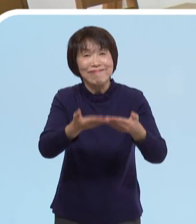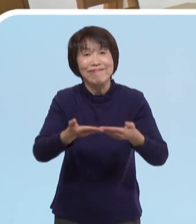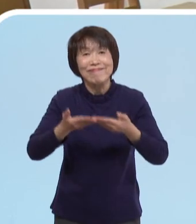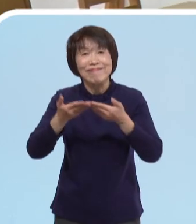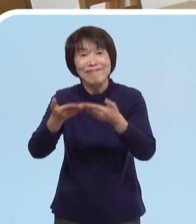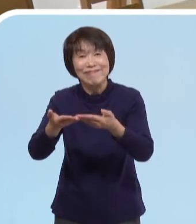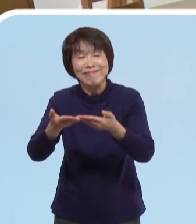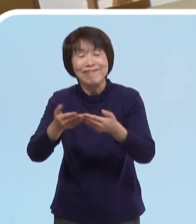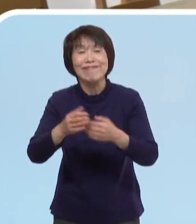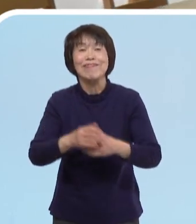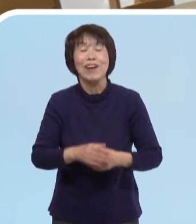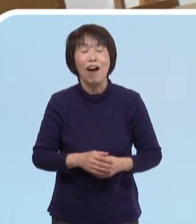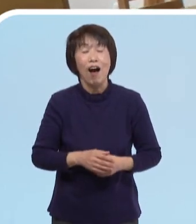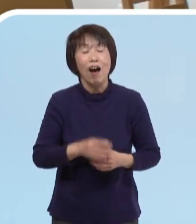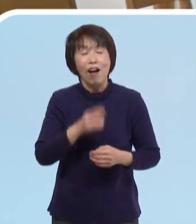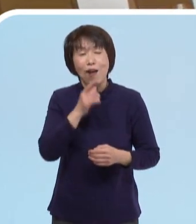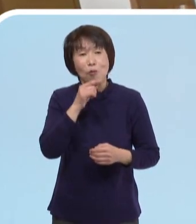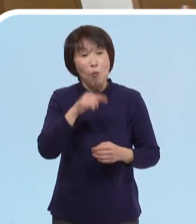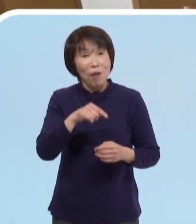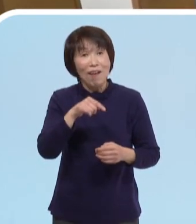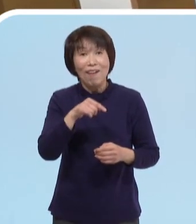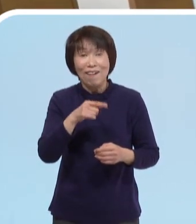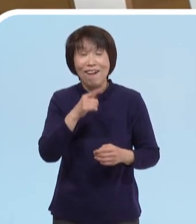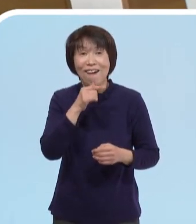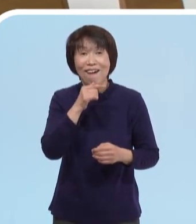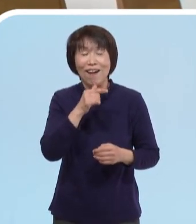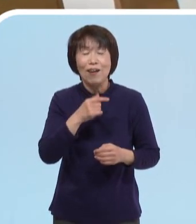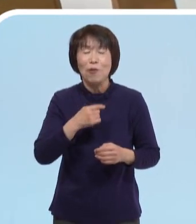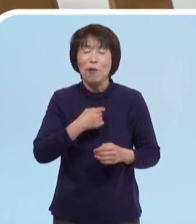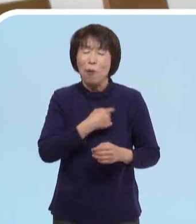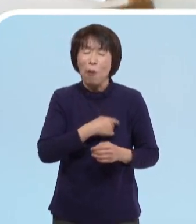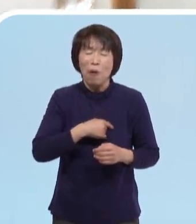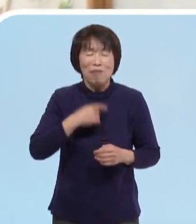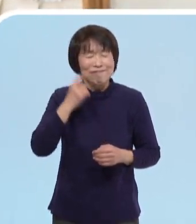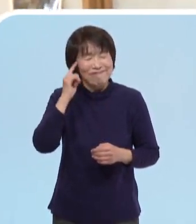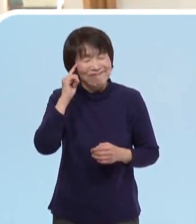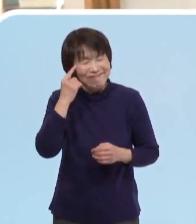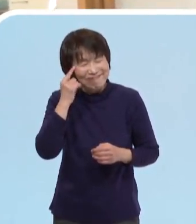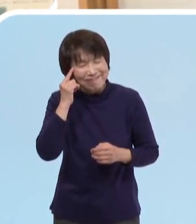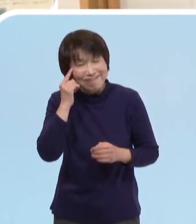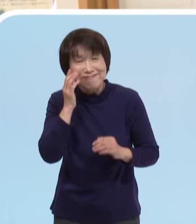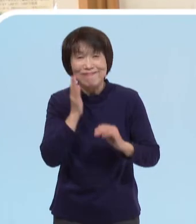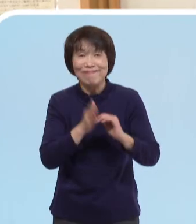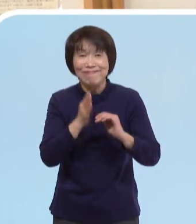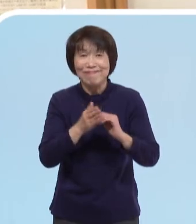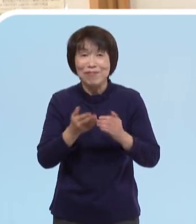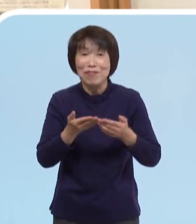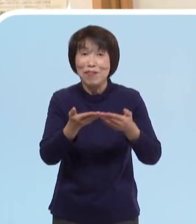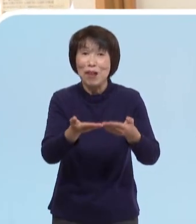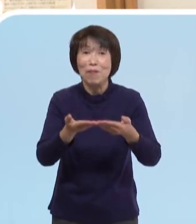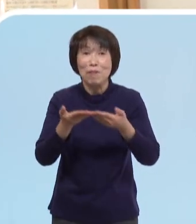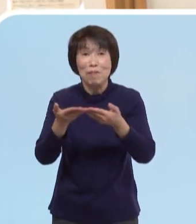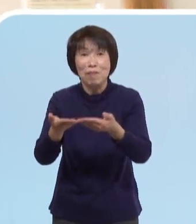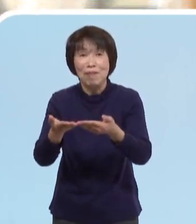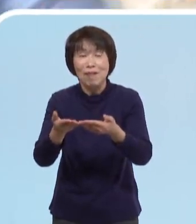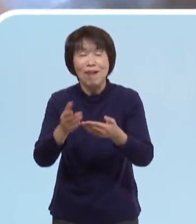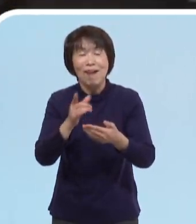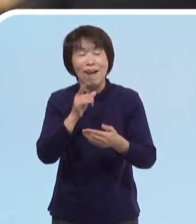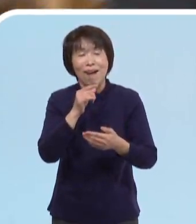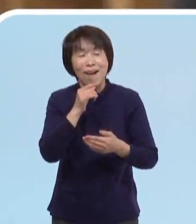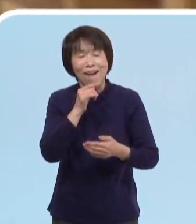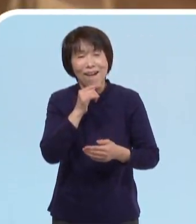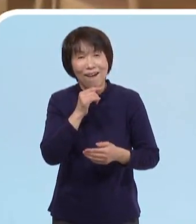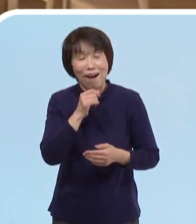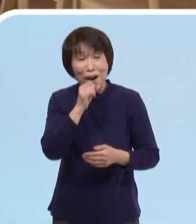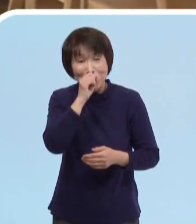。 それがもうこの作品に表れてる。 そうなんです。もう心を込めてというか、もう思いを込めて作っております。 本当